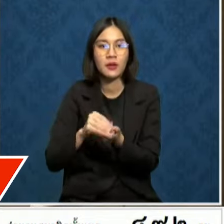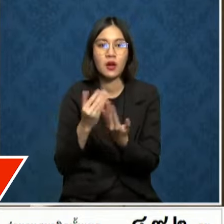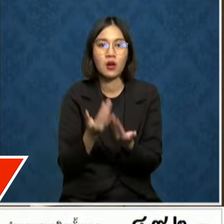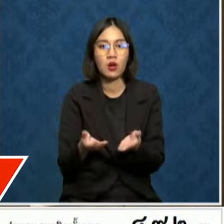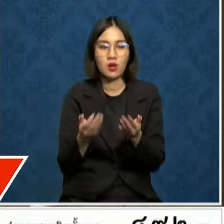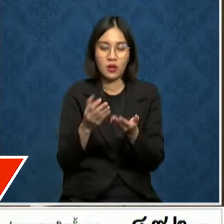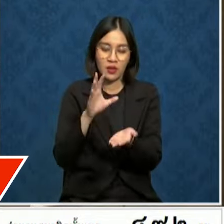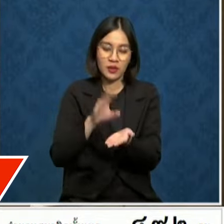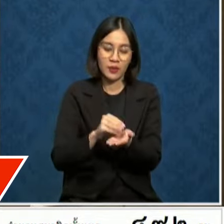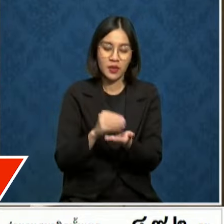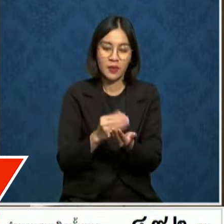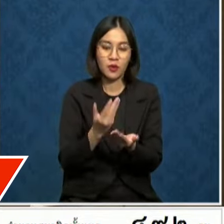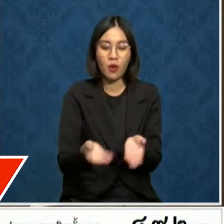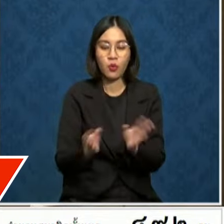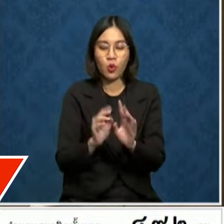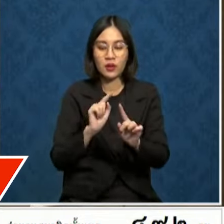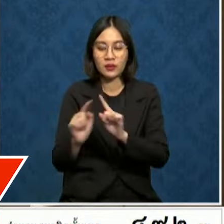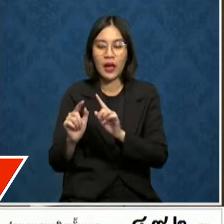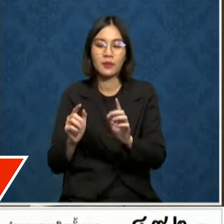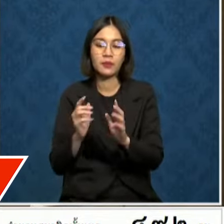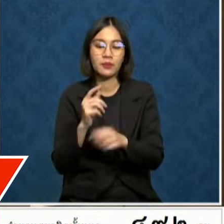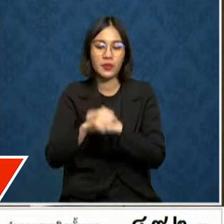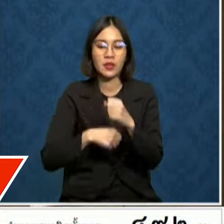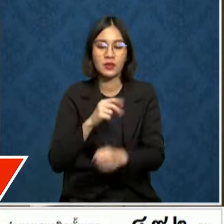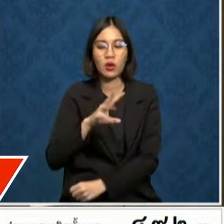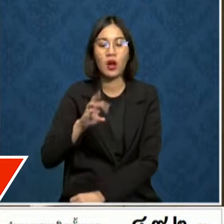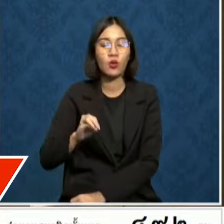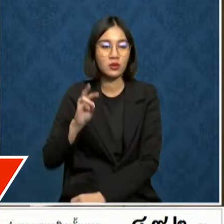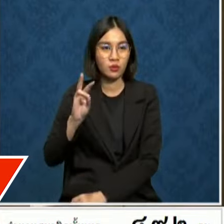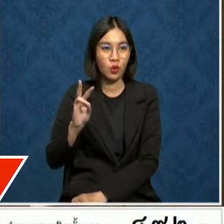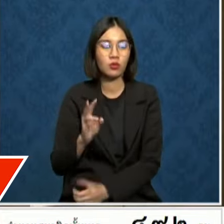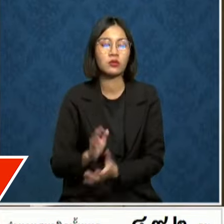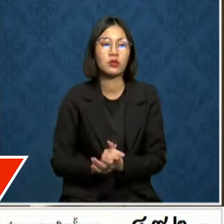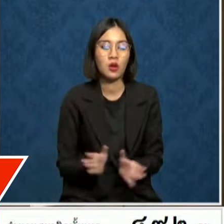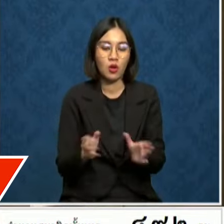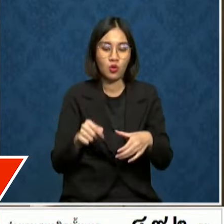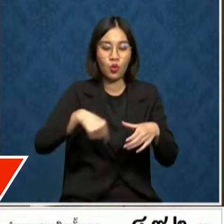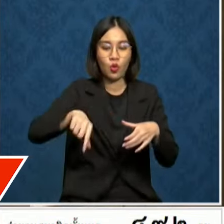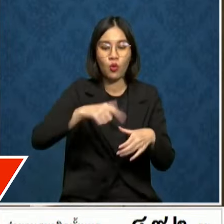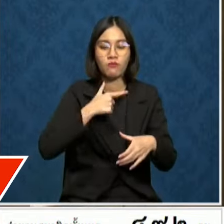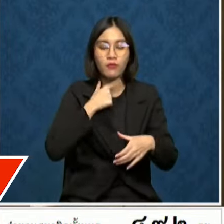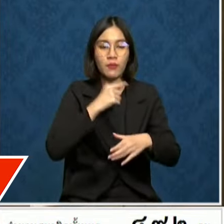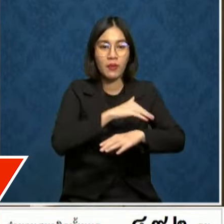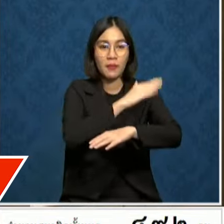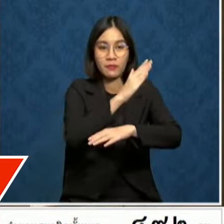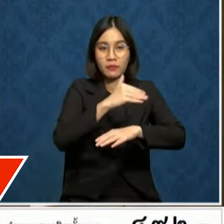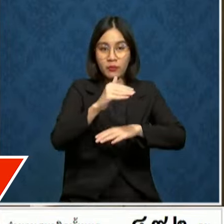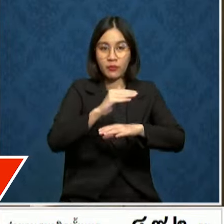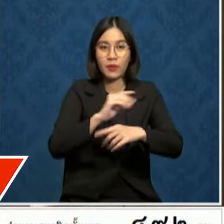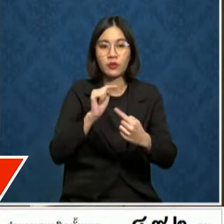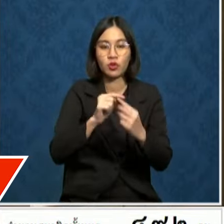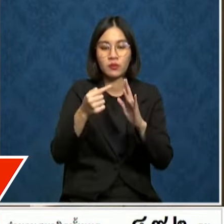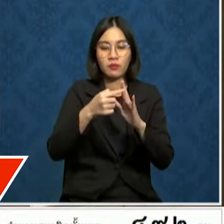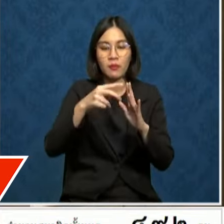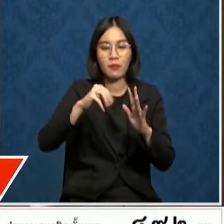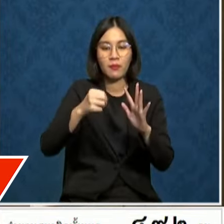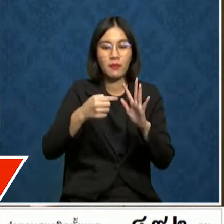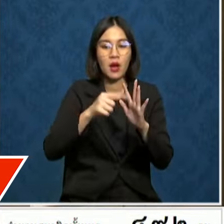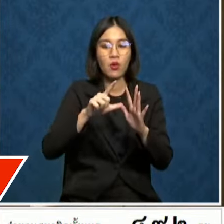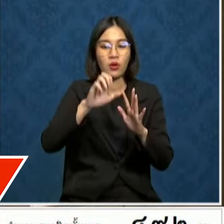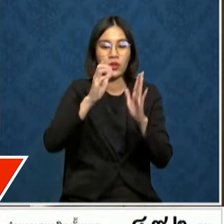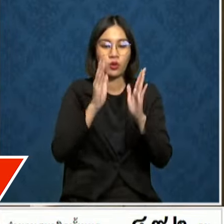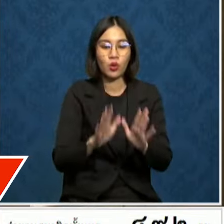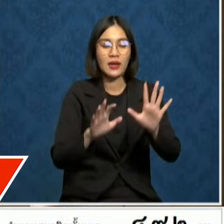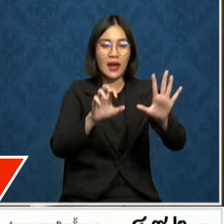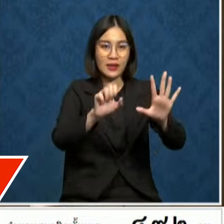ประชากรปี2566ชุมชนชาติิพัน์หลักประกอบด้วยชนชนเผ่าพื้นเมืองเมารีมี 500,000กว่า